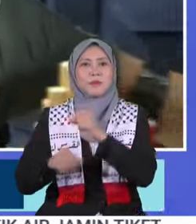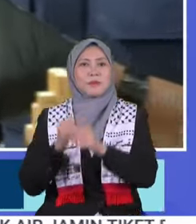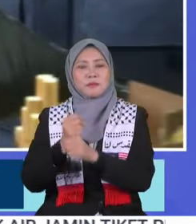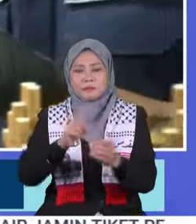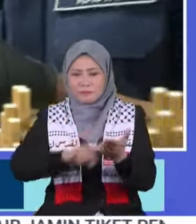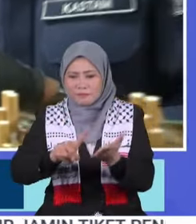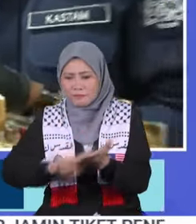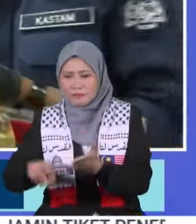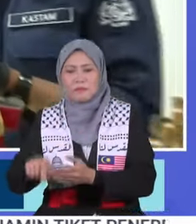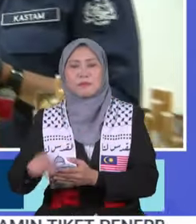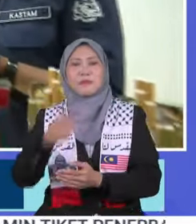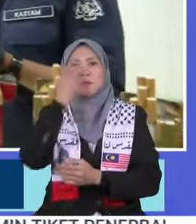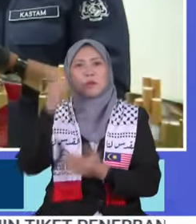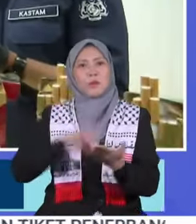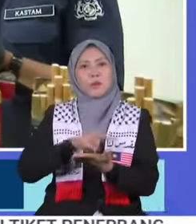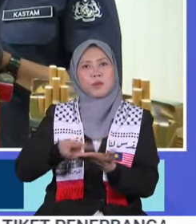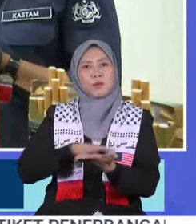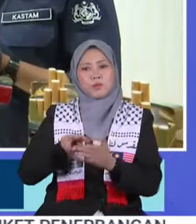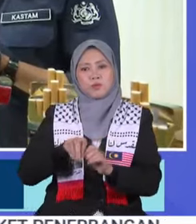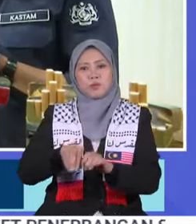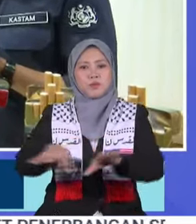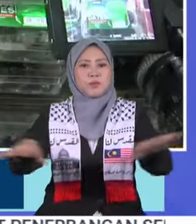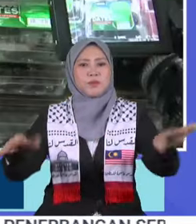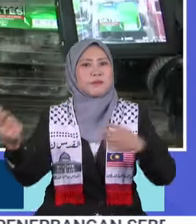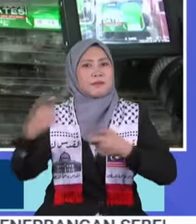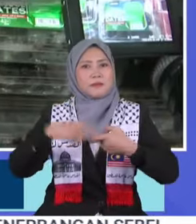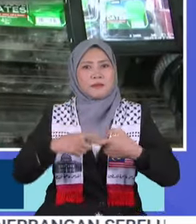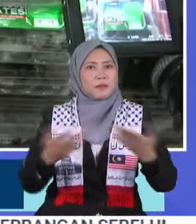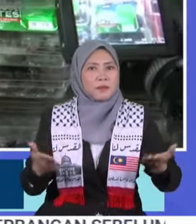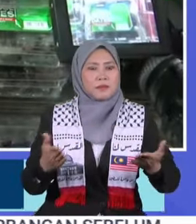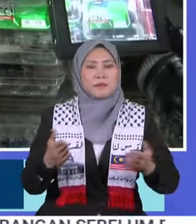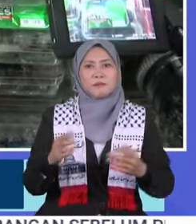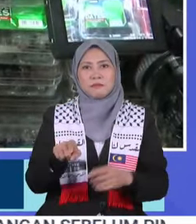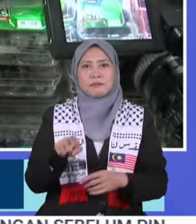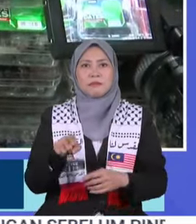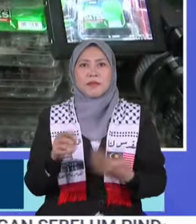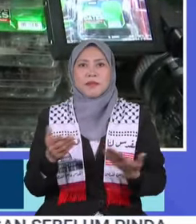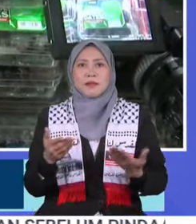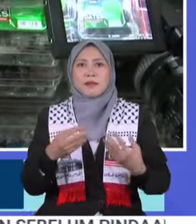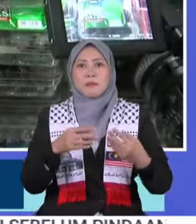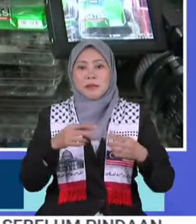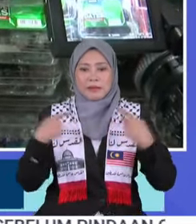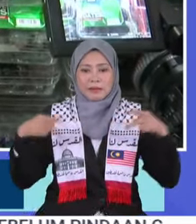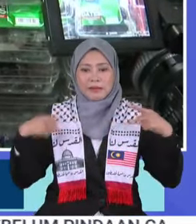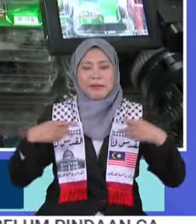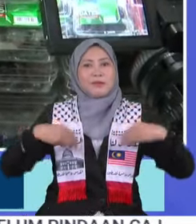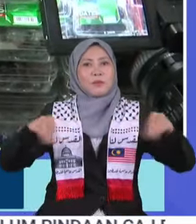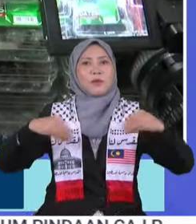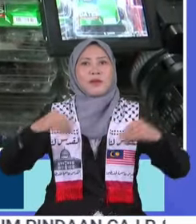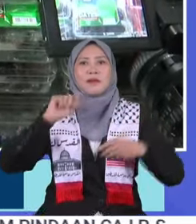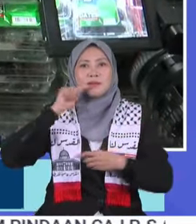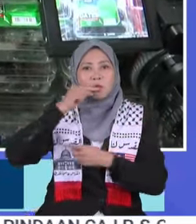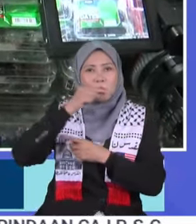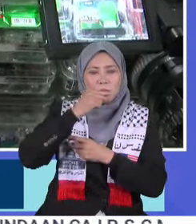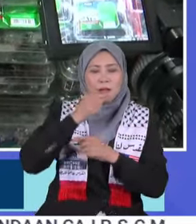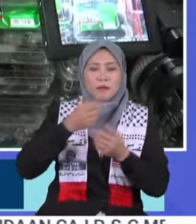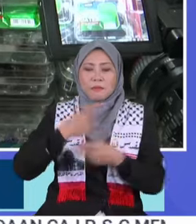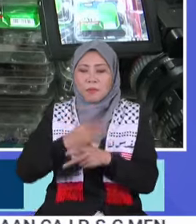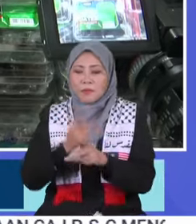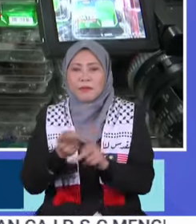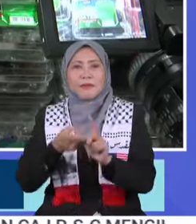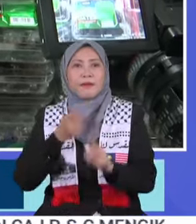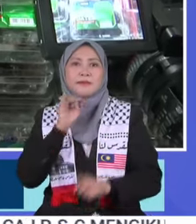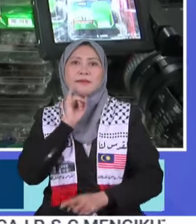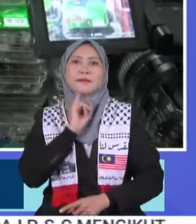Pemeriksaan dilakukan rentetan sebuah video yang tular di media sosial berkenaan dengan sebuah premis menjual buah kurma yang disyaki produk dari